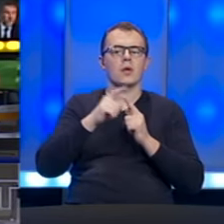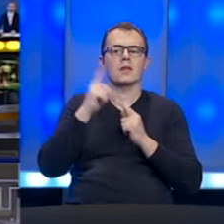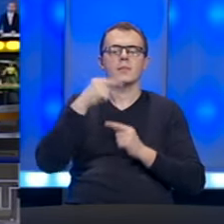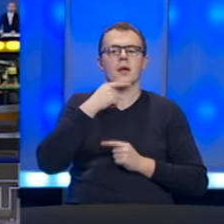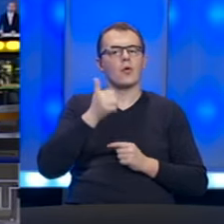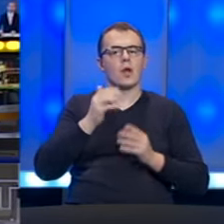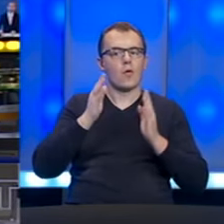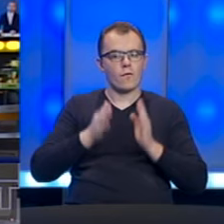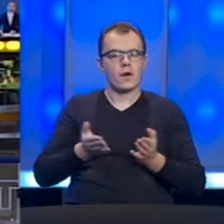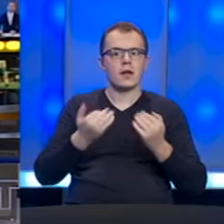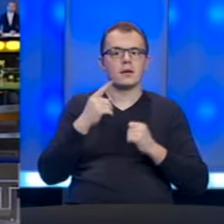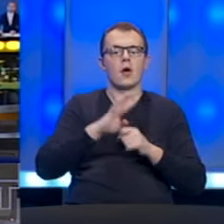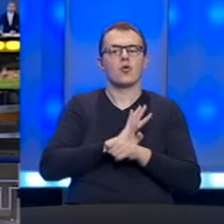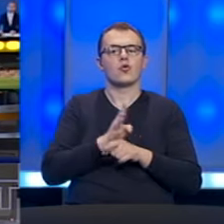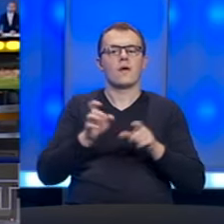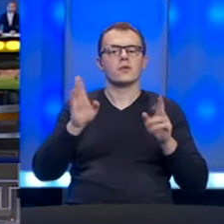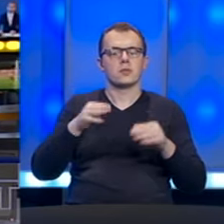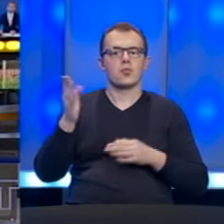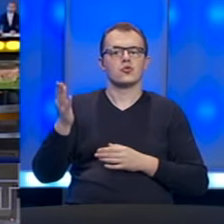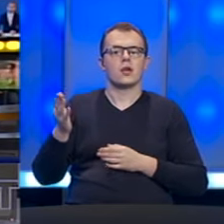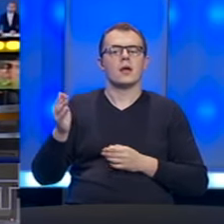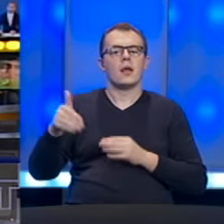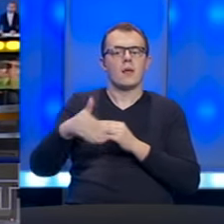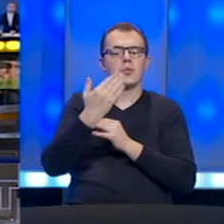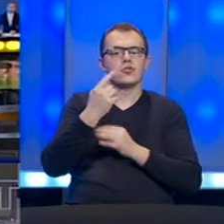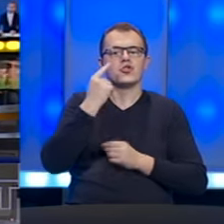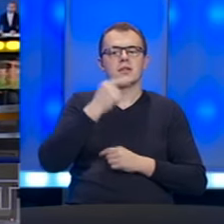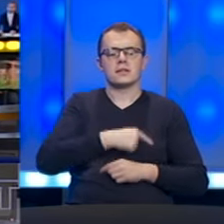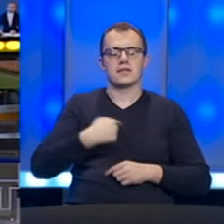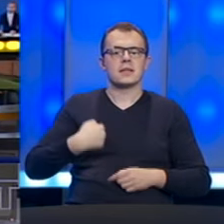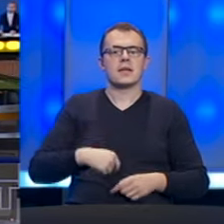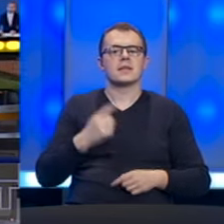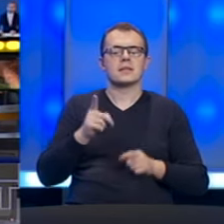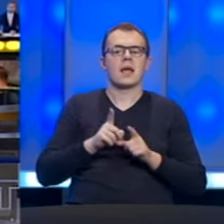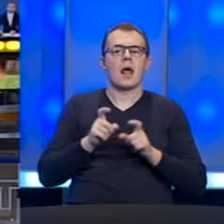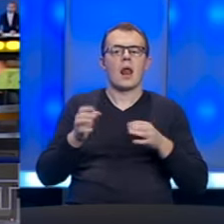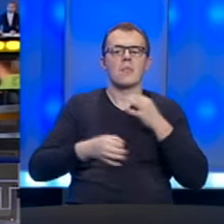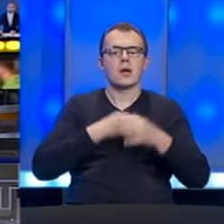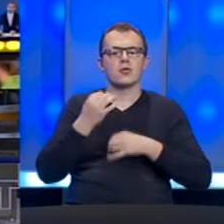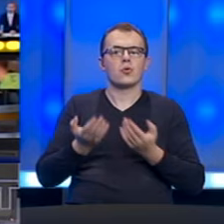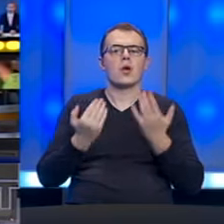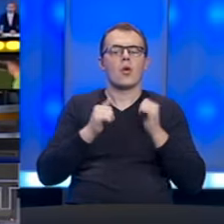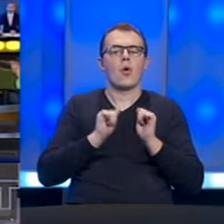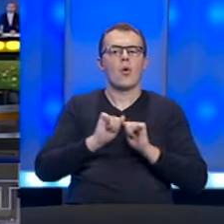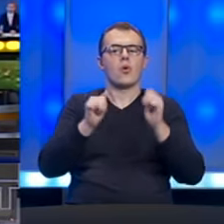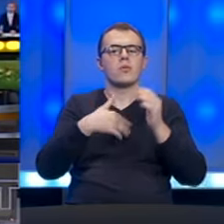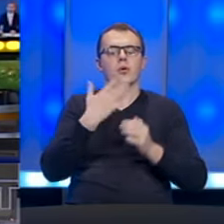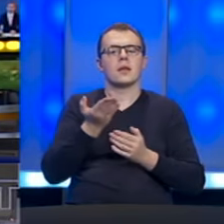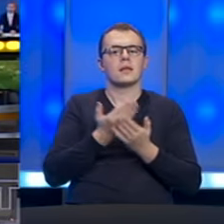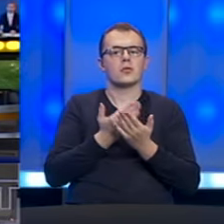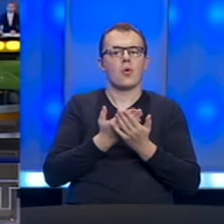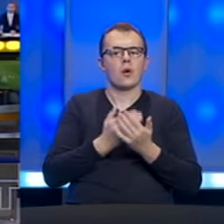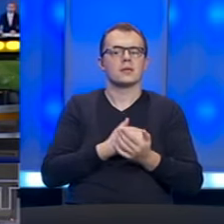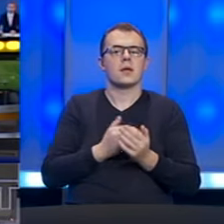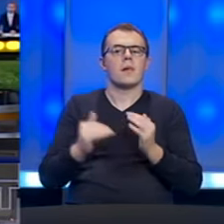je uvjeren da koronavirus možda potiče iz kineske laboratorije za virologiju, no odbio je dati dokaze, pojačavajući tako napetosti